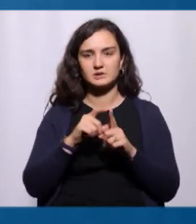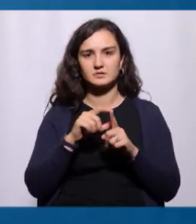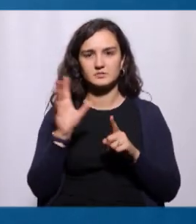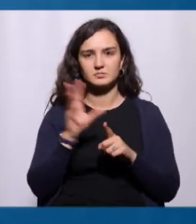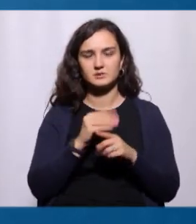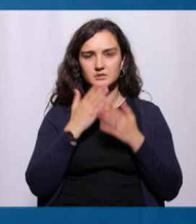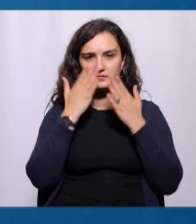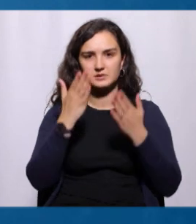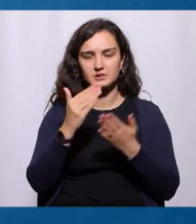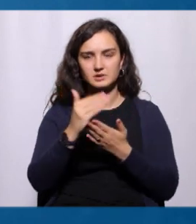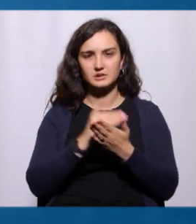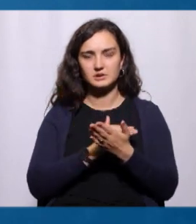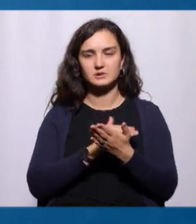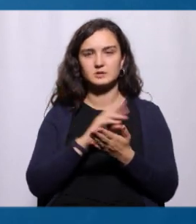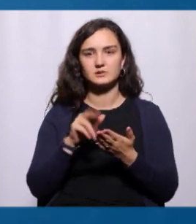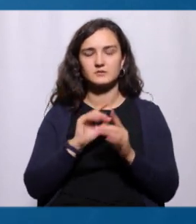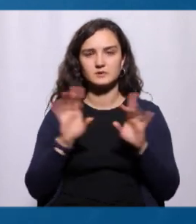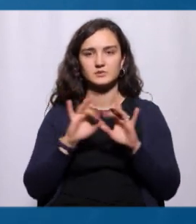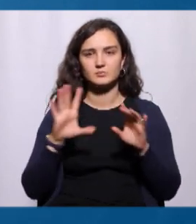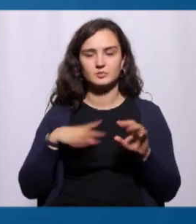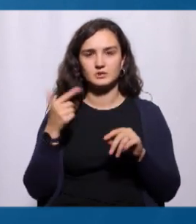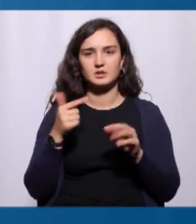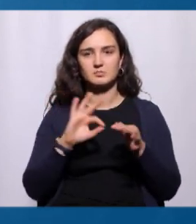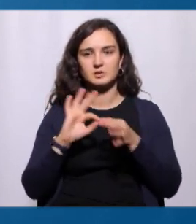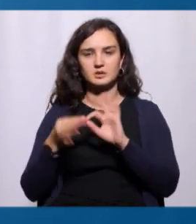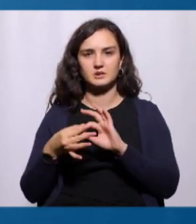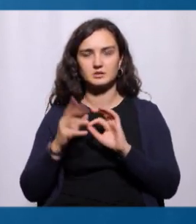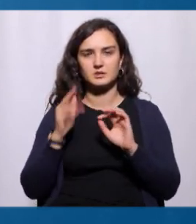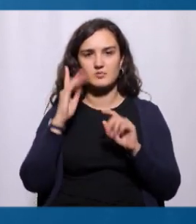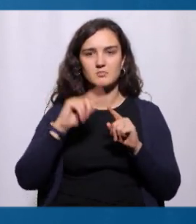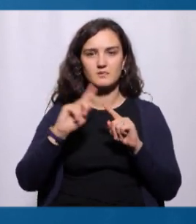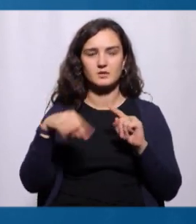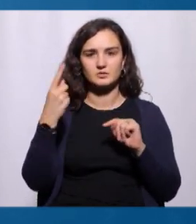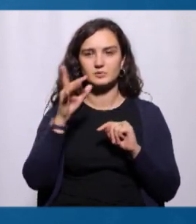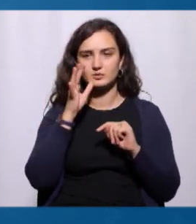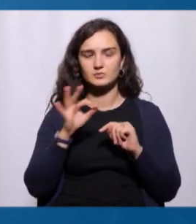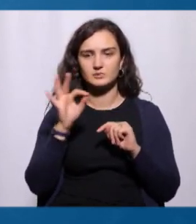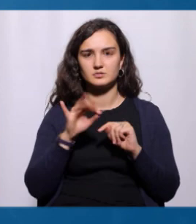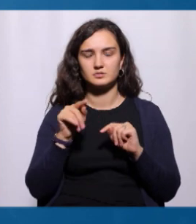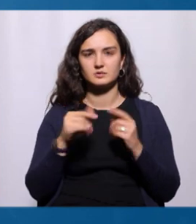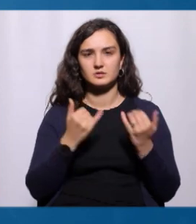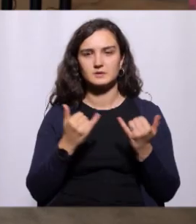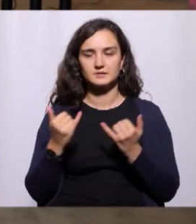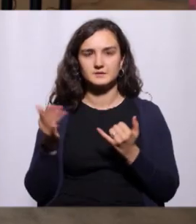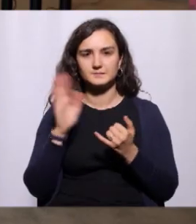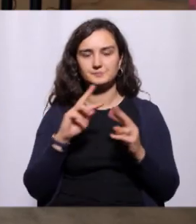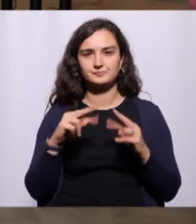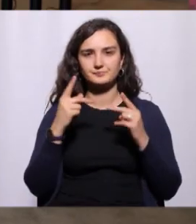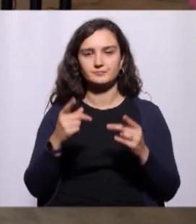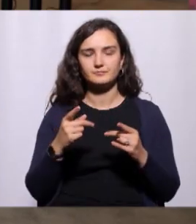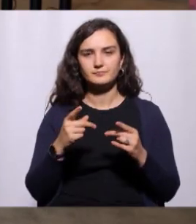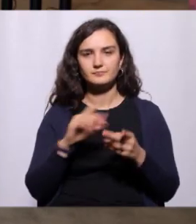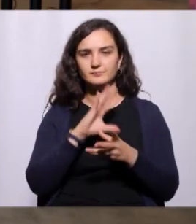სიტყვები, წავიკითხეთ ტექსტი და ვისაუბრეთ გრამატიკაზე მომავალ დროზე. Now, let's move on